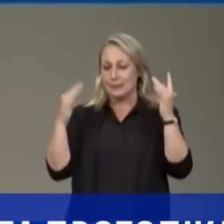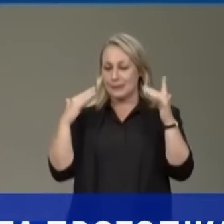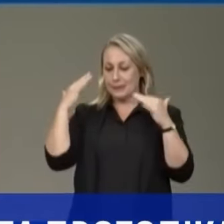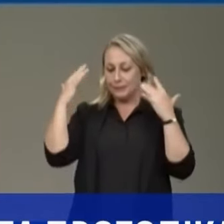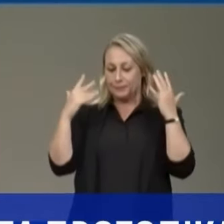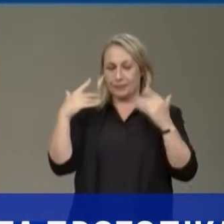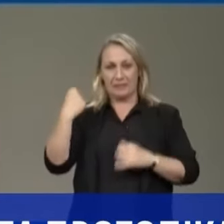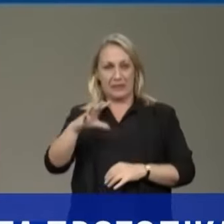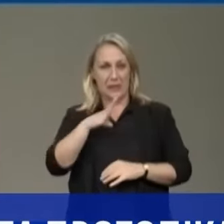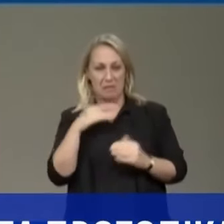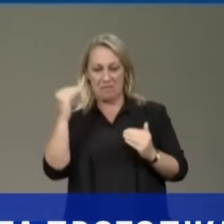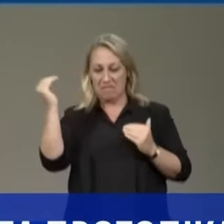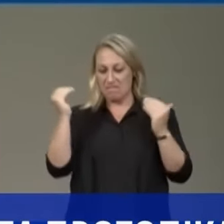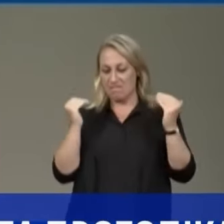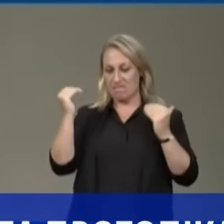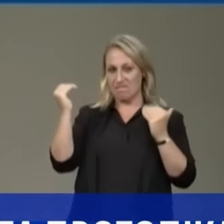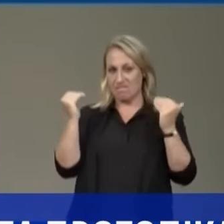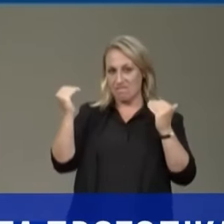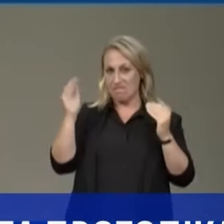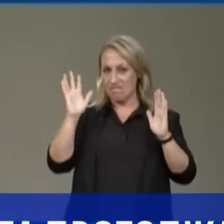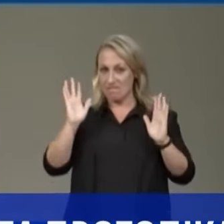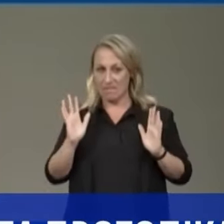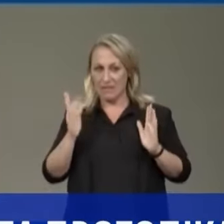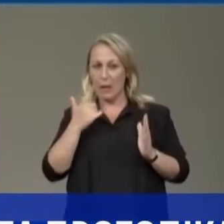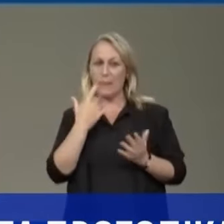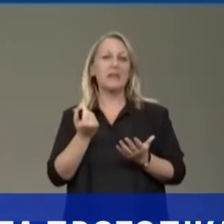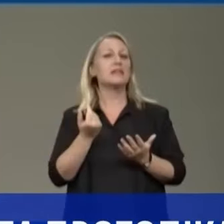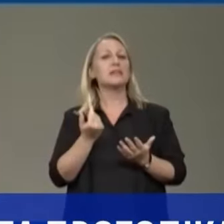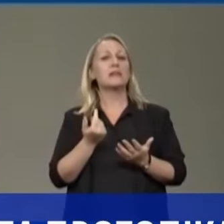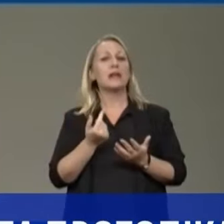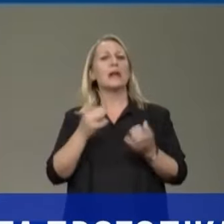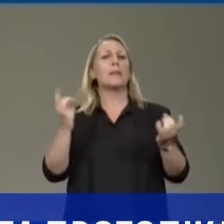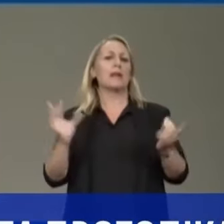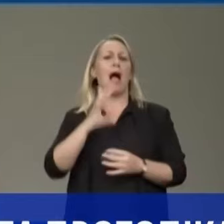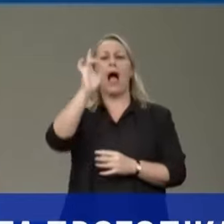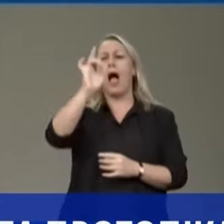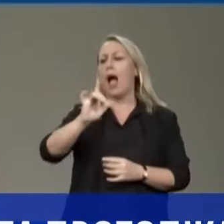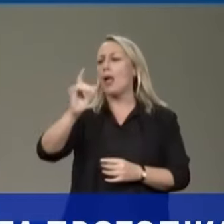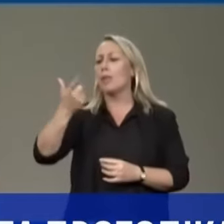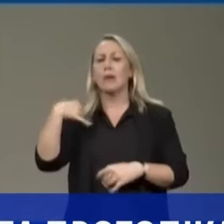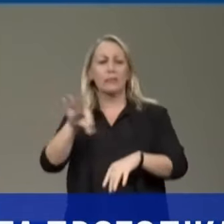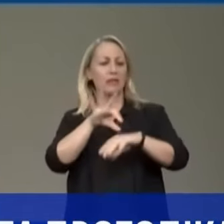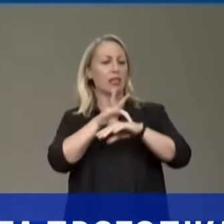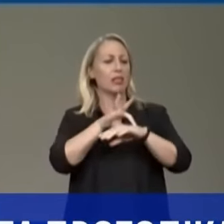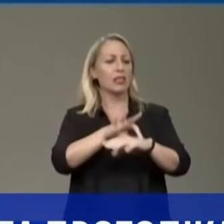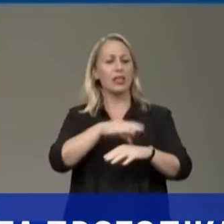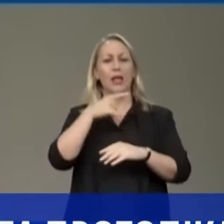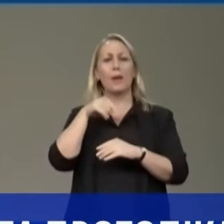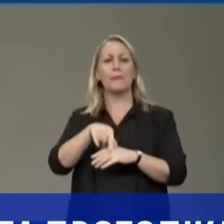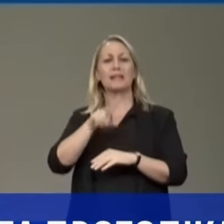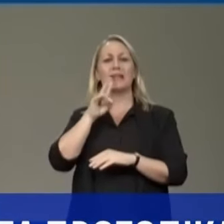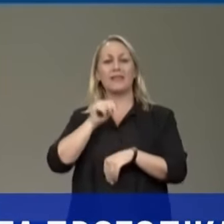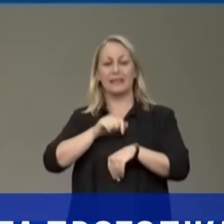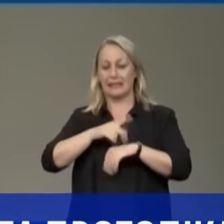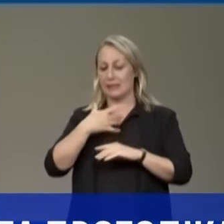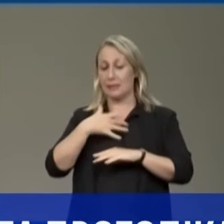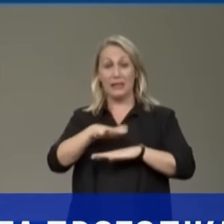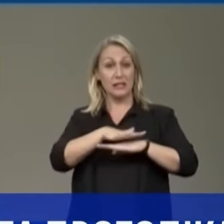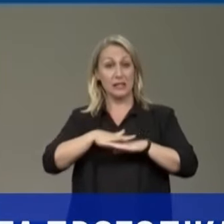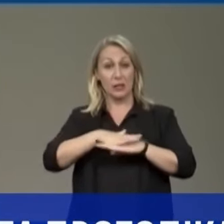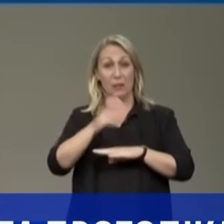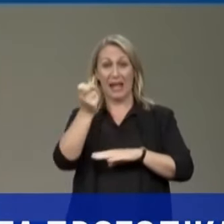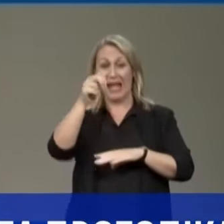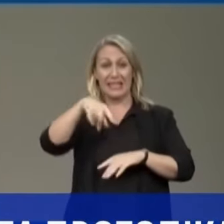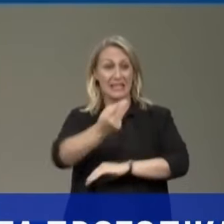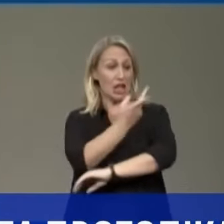προβληματισμός των πολιτών, ο οποίος αναδεικνύονται συχνά ασθένειες, αδυναμίες του ΕΣΥ. Σπανίως